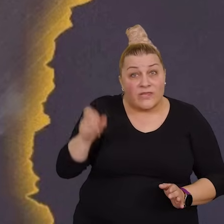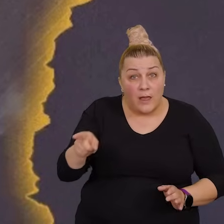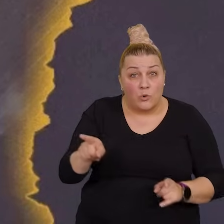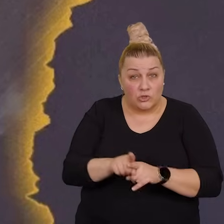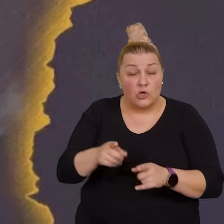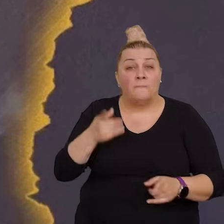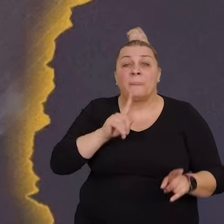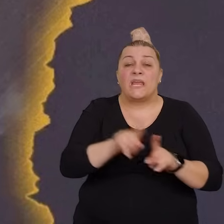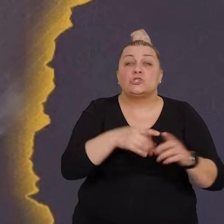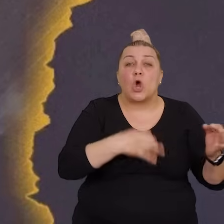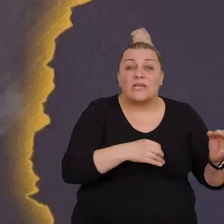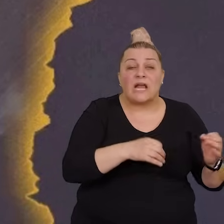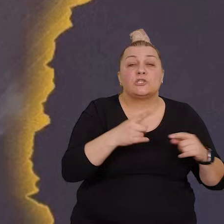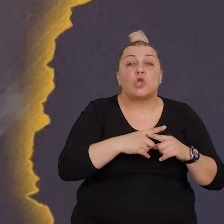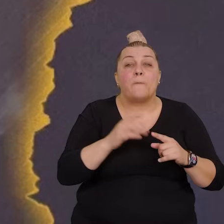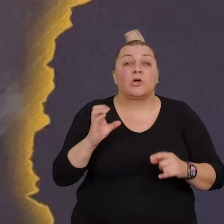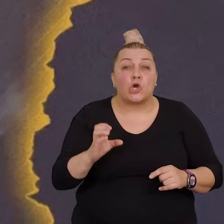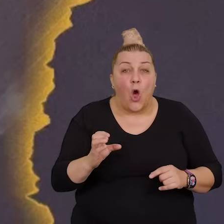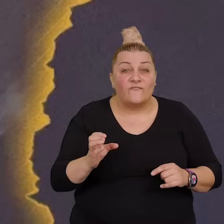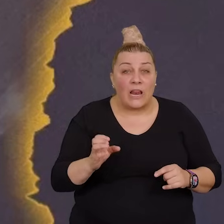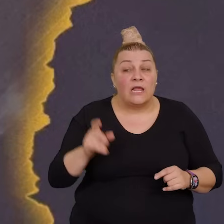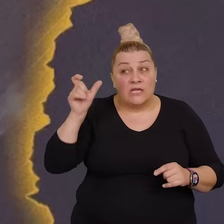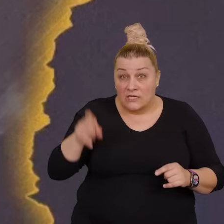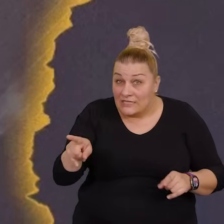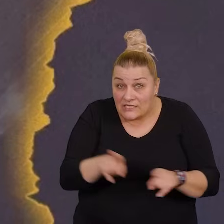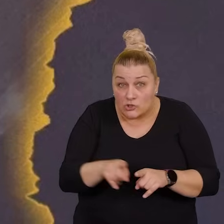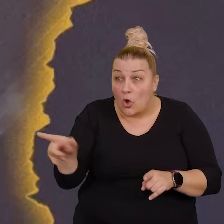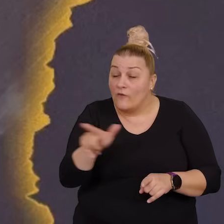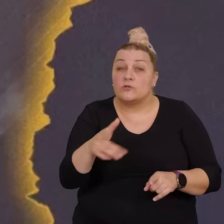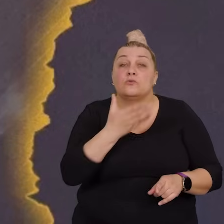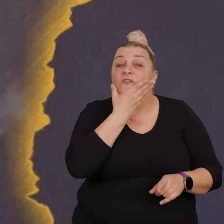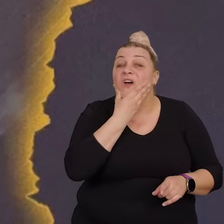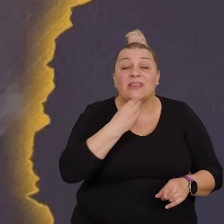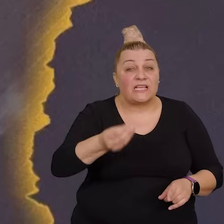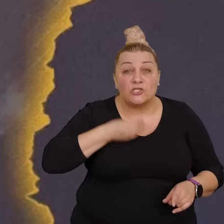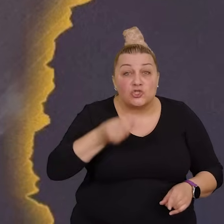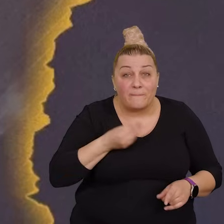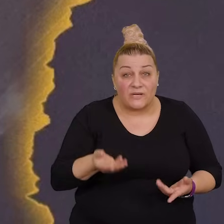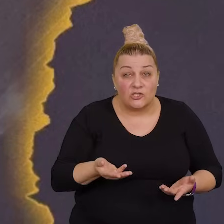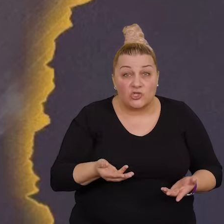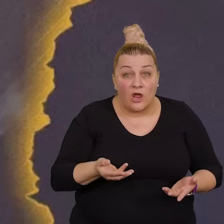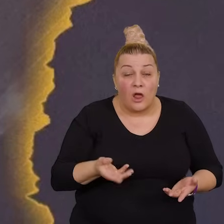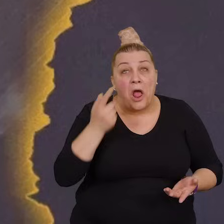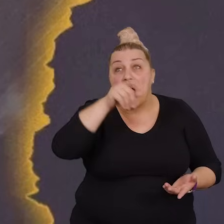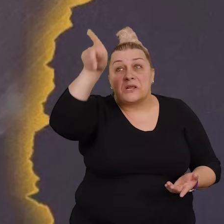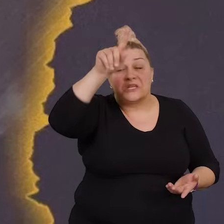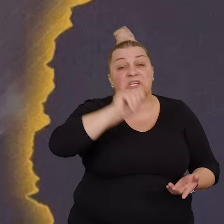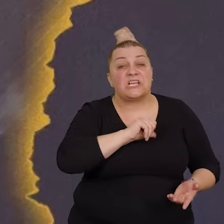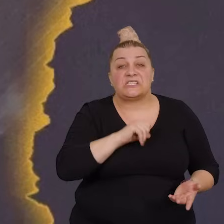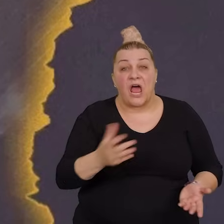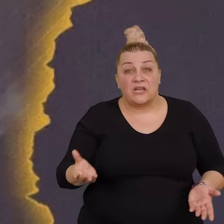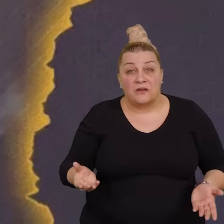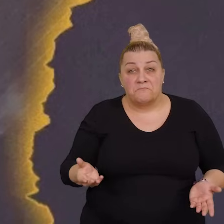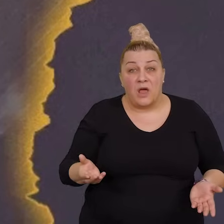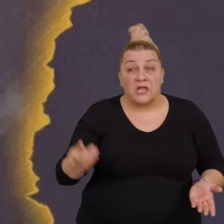ovoga Irca koji je bio u... Tom Crowley. Da, njega. Pa to su sve priče koje su fantastične, pazite. Ali to njih nije brige. To je